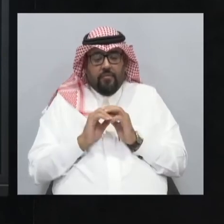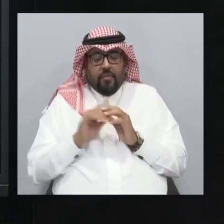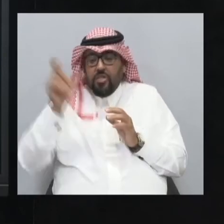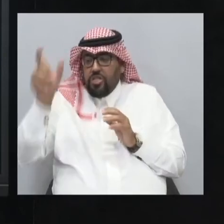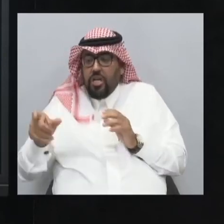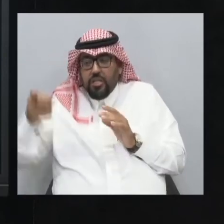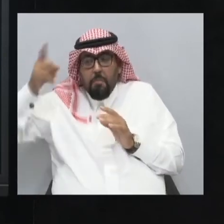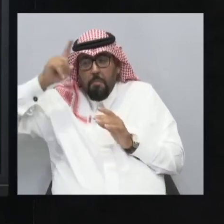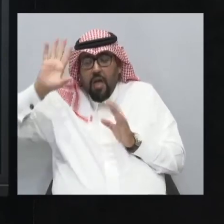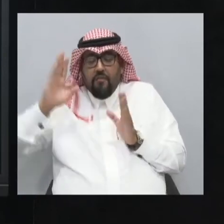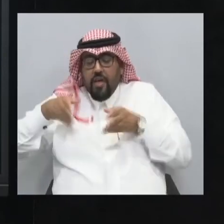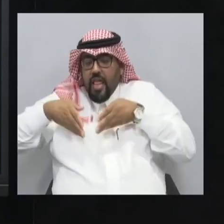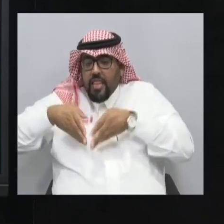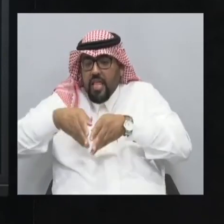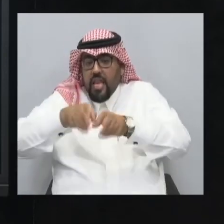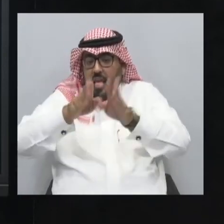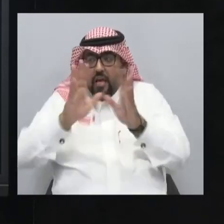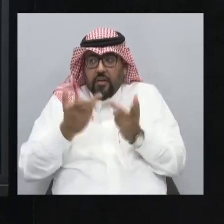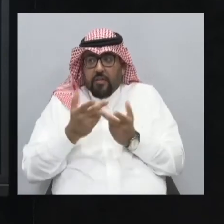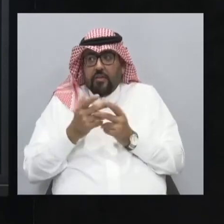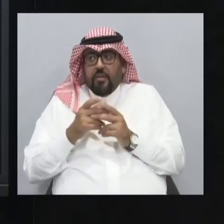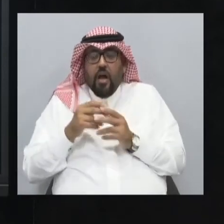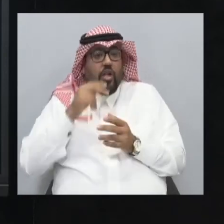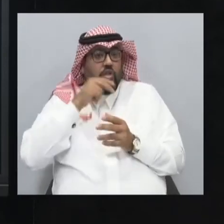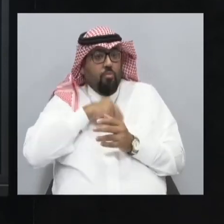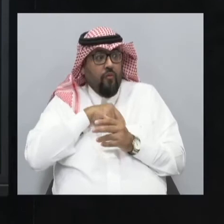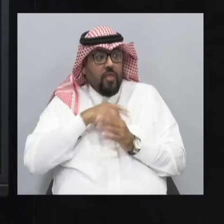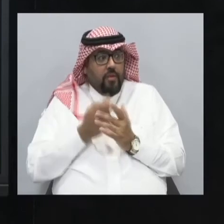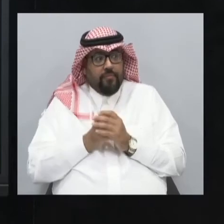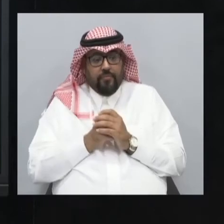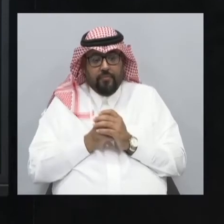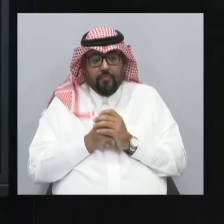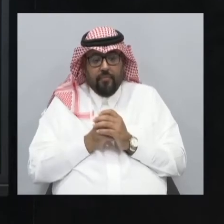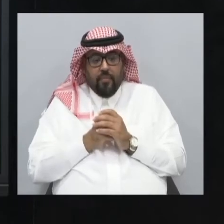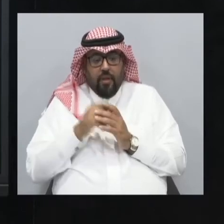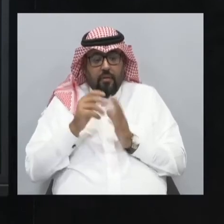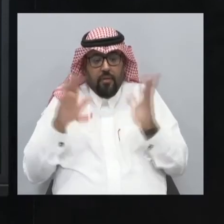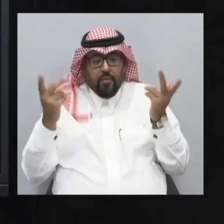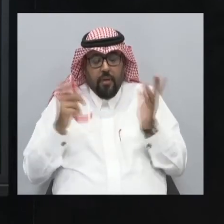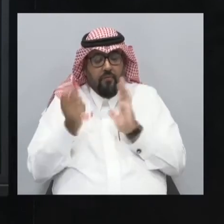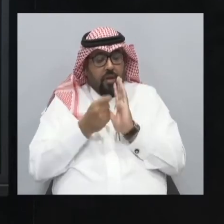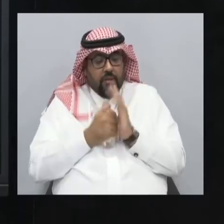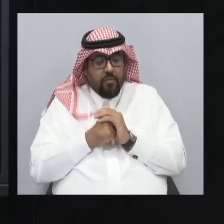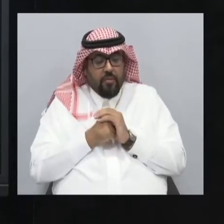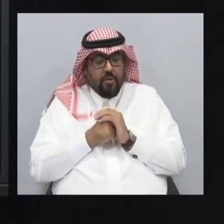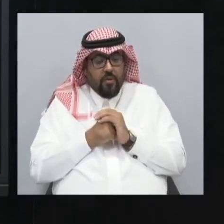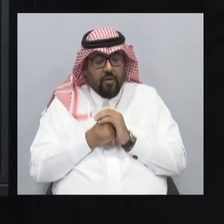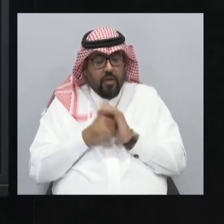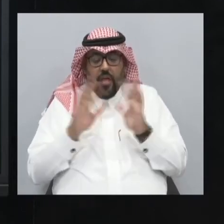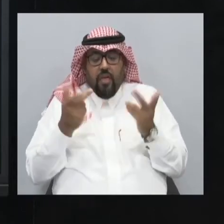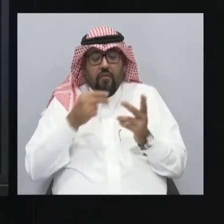والله لا يعرف هذه الطريقة، طريقة ترى أنها مفيدة أيضا جدا لكنه لا يعرفها، كيف تكتب لها؟ كيف